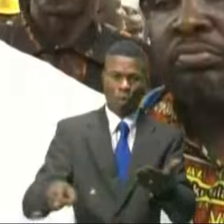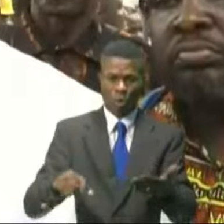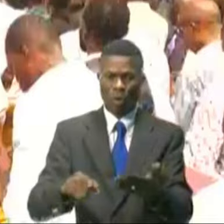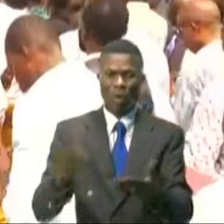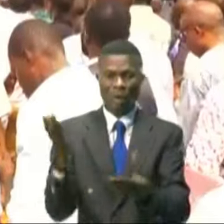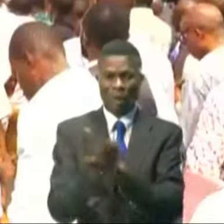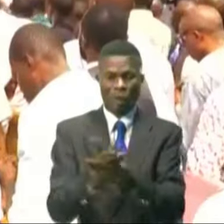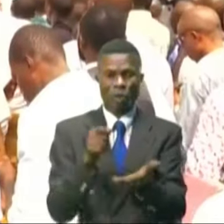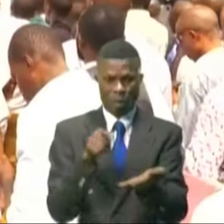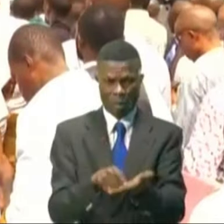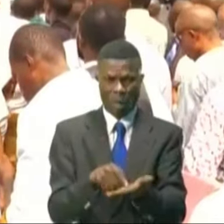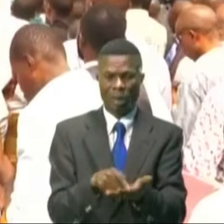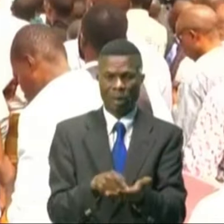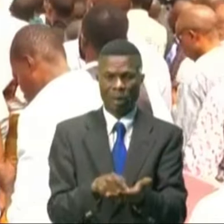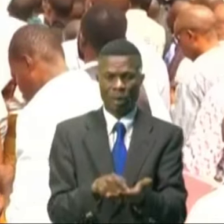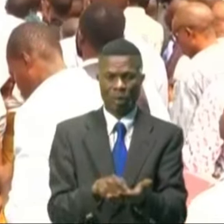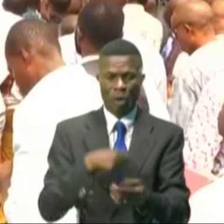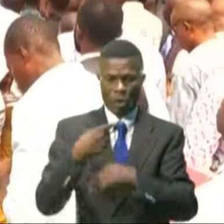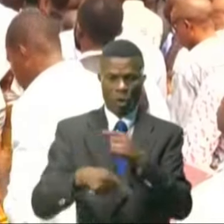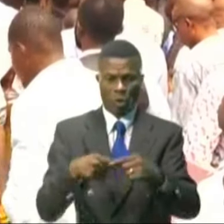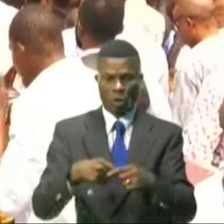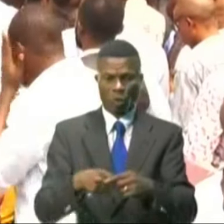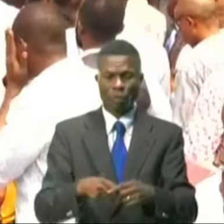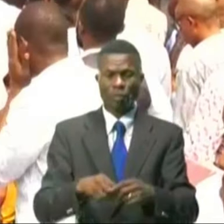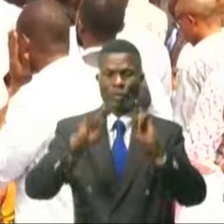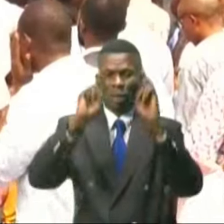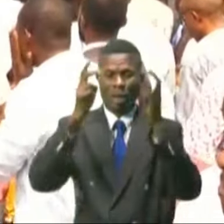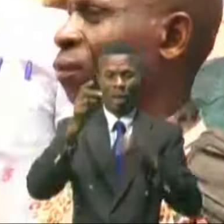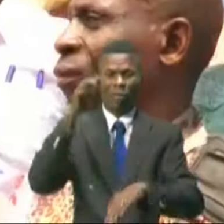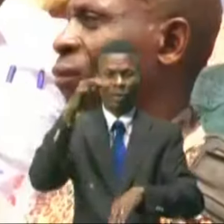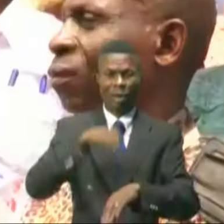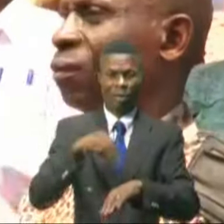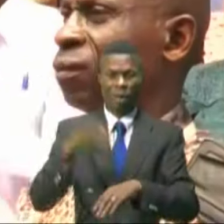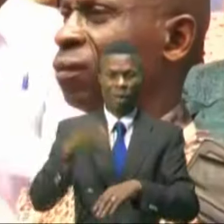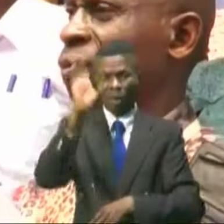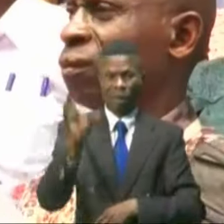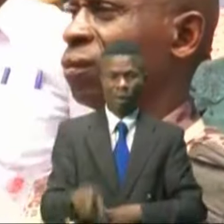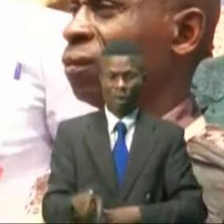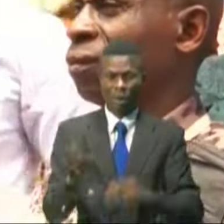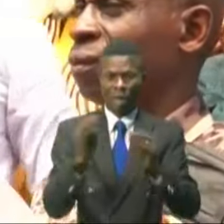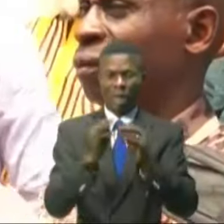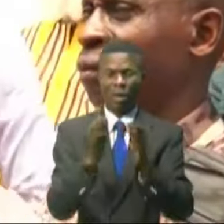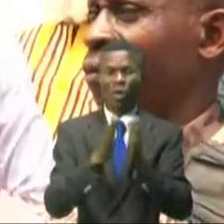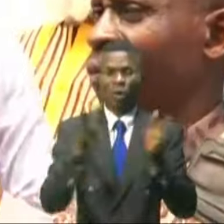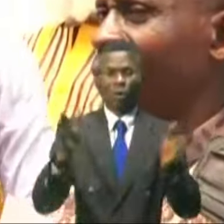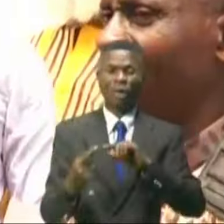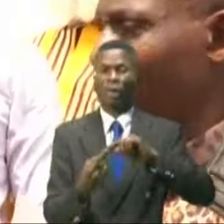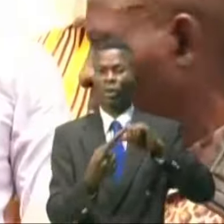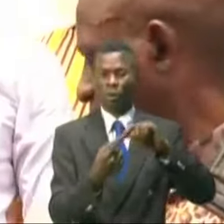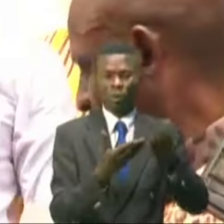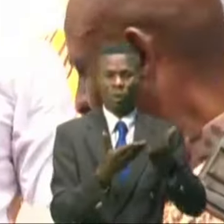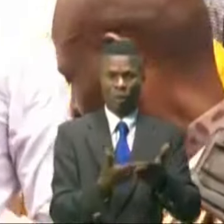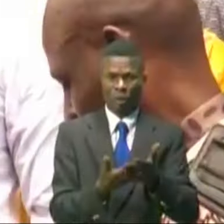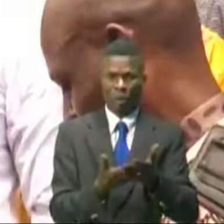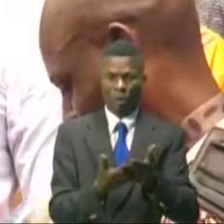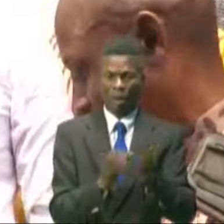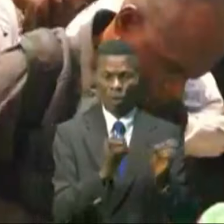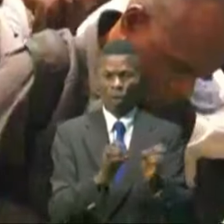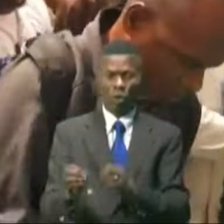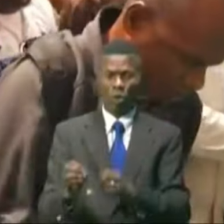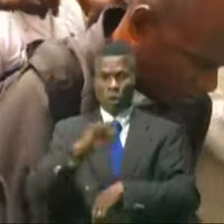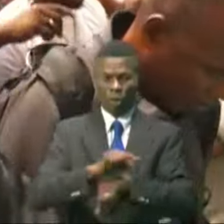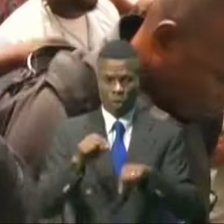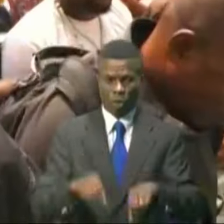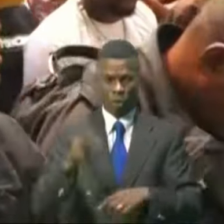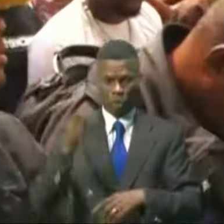contrat. Démarré par la ville portuaire de Matadi au Congo central, cette assemblée générale extraordinaire qui s'est tenue ce jour à